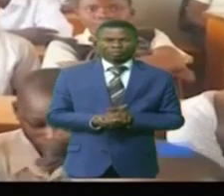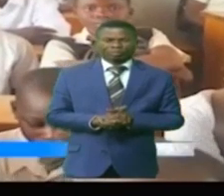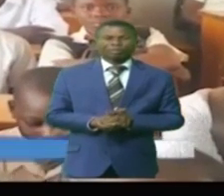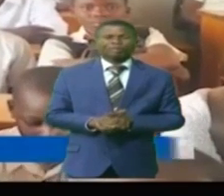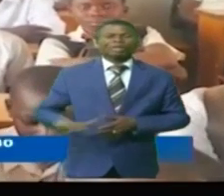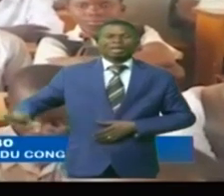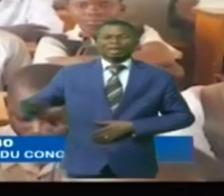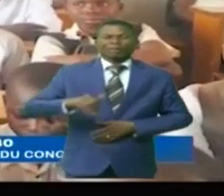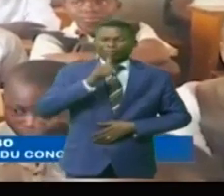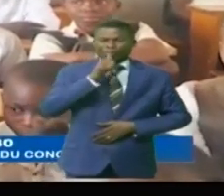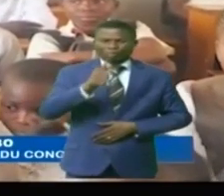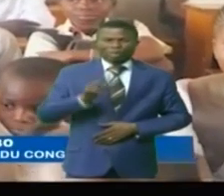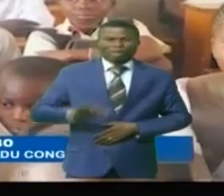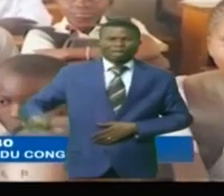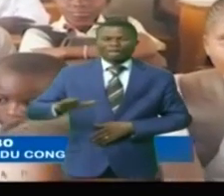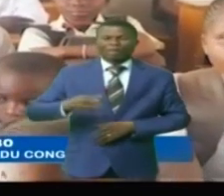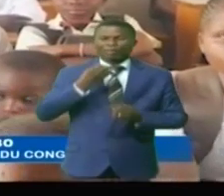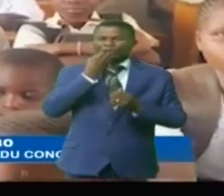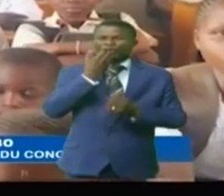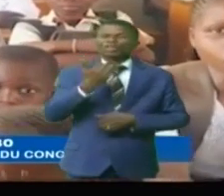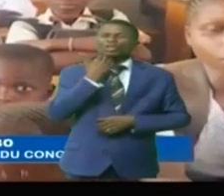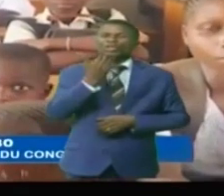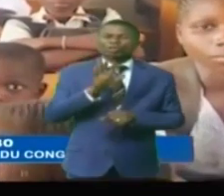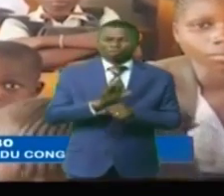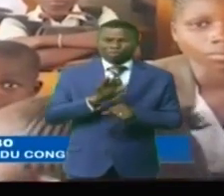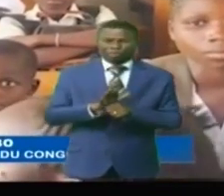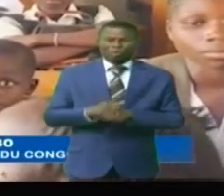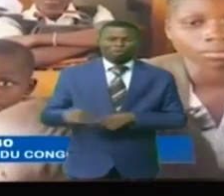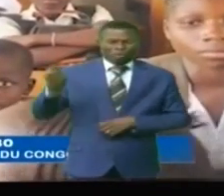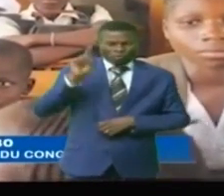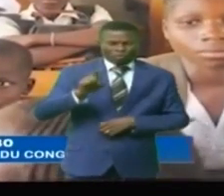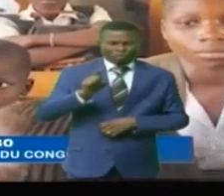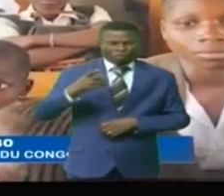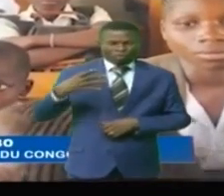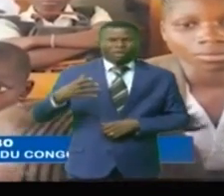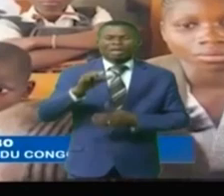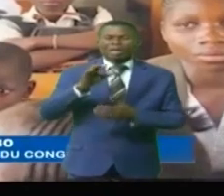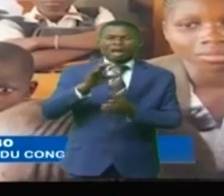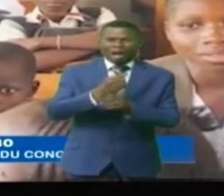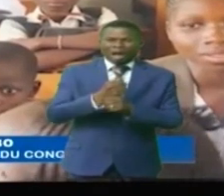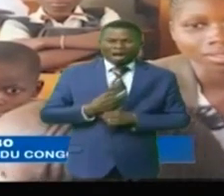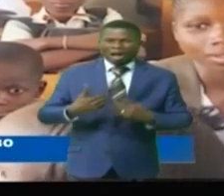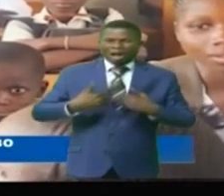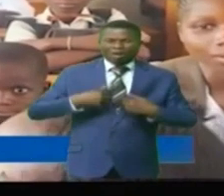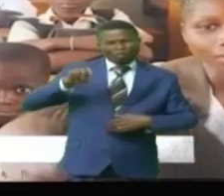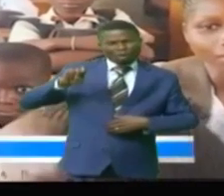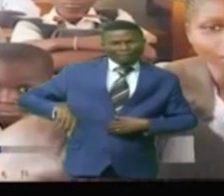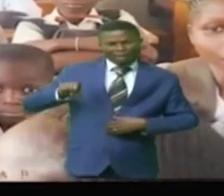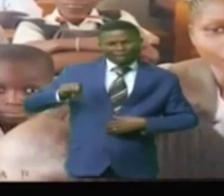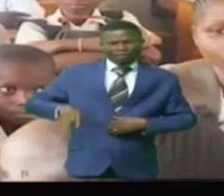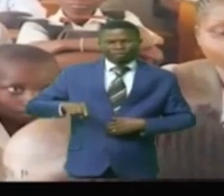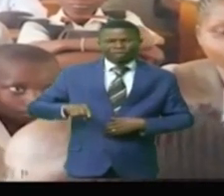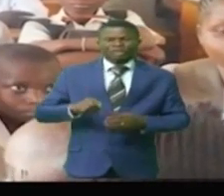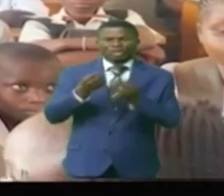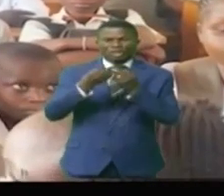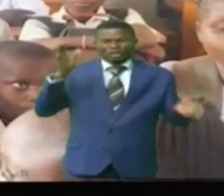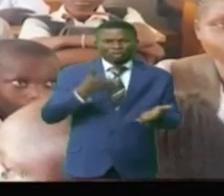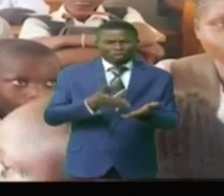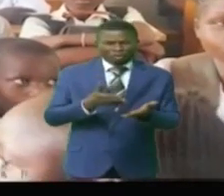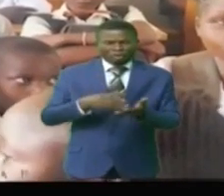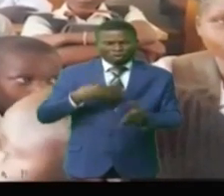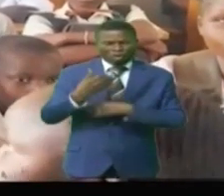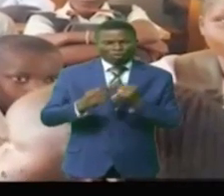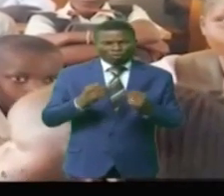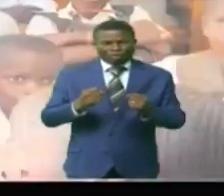pays, un pays riche, et vous devez profiter de cette richesse. Et nous, on va tout faire pour que les